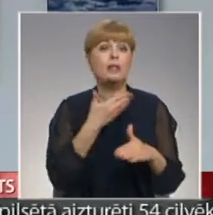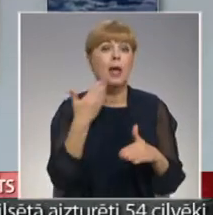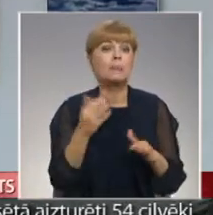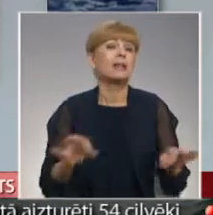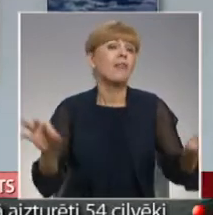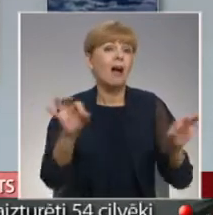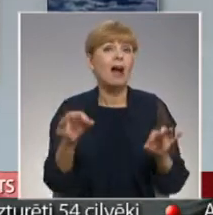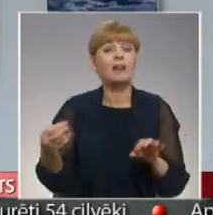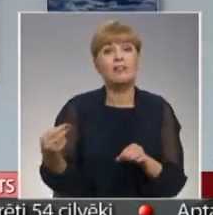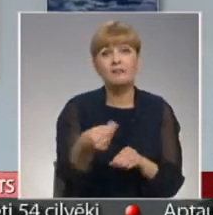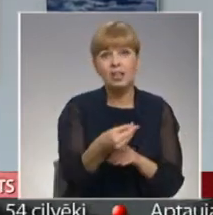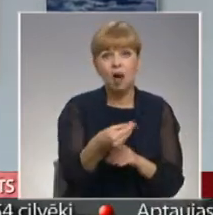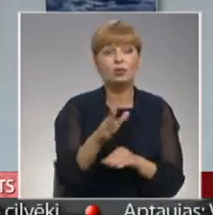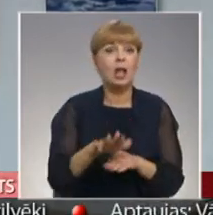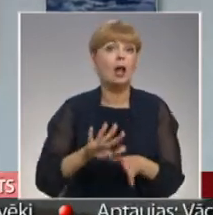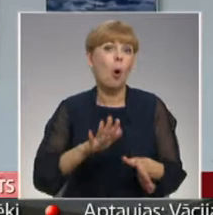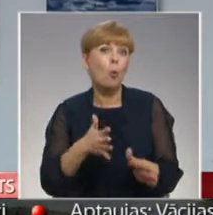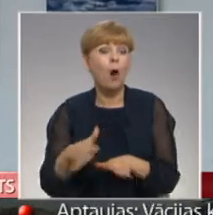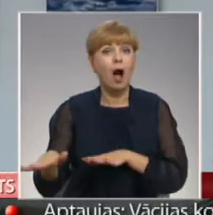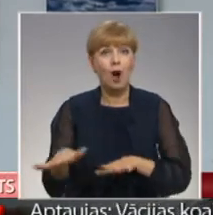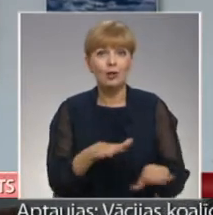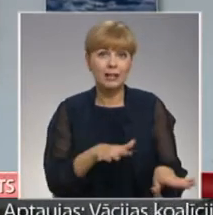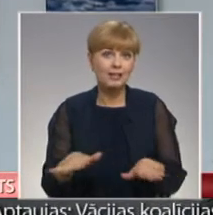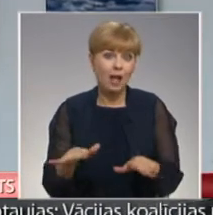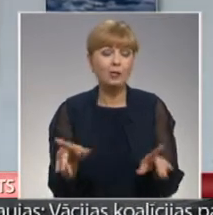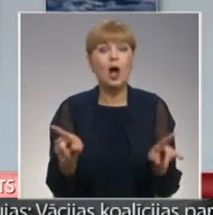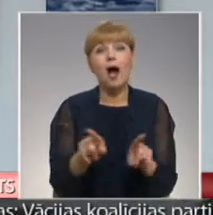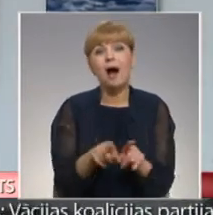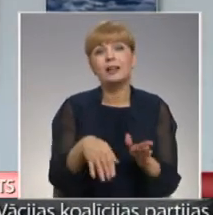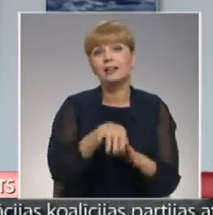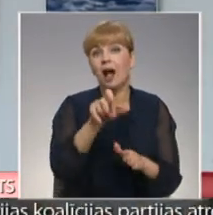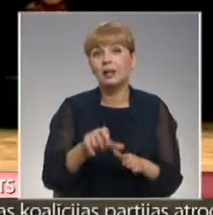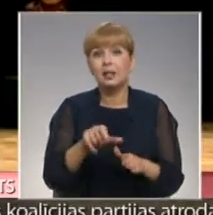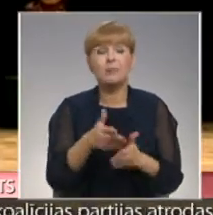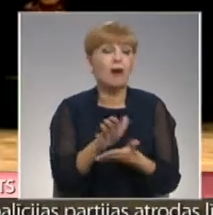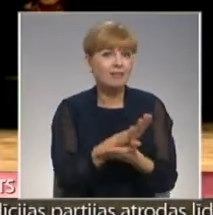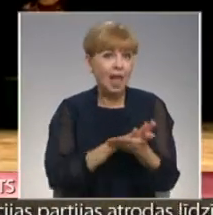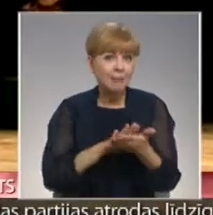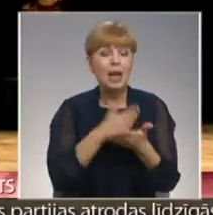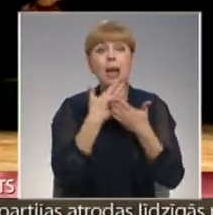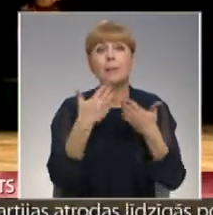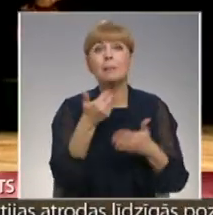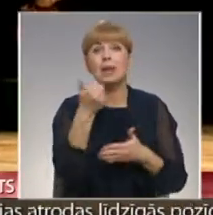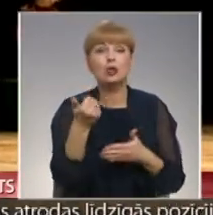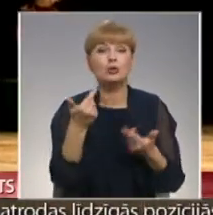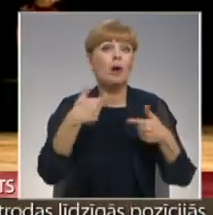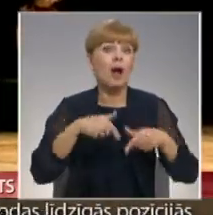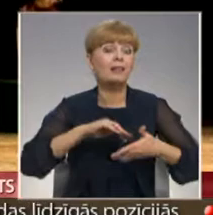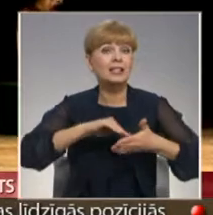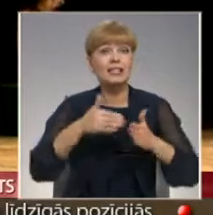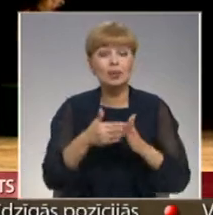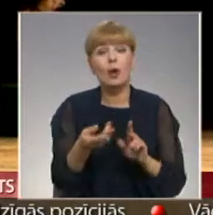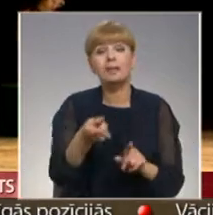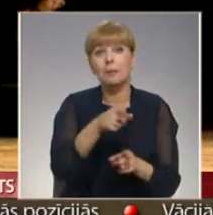finansējuma, nekāda veida, lai organizētu kaut ko, un arī dalība nebija. Pēdējo 5 gadu laikā situācija ir